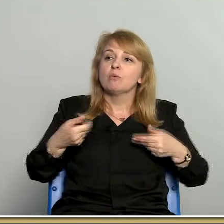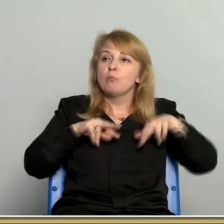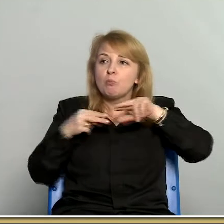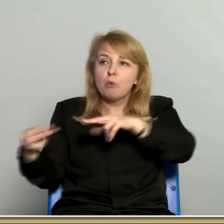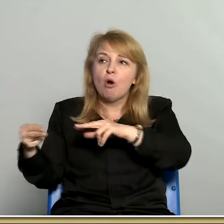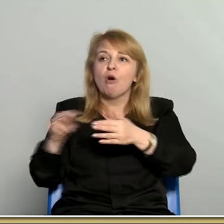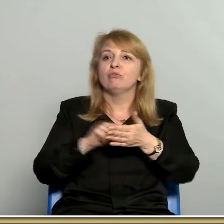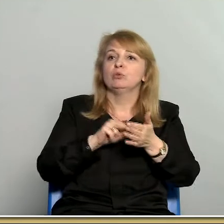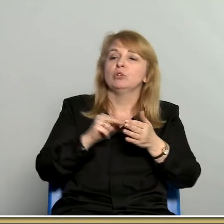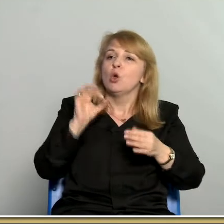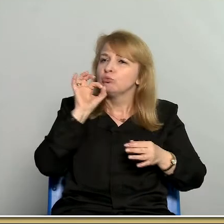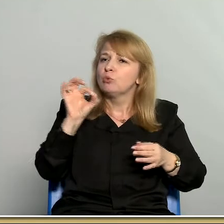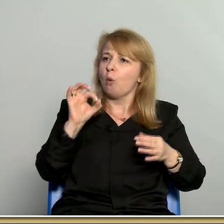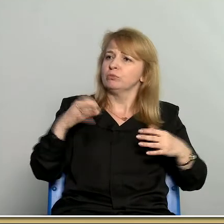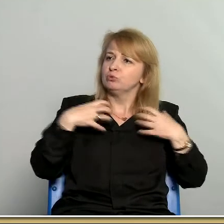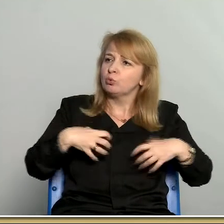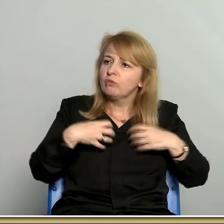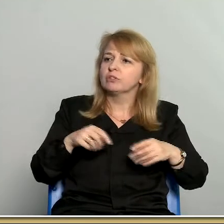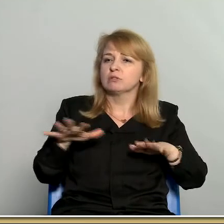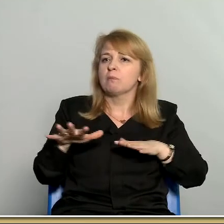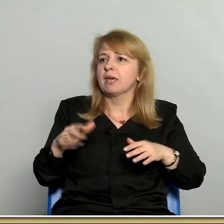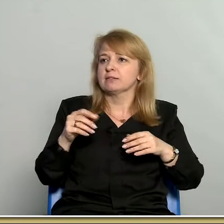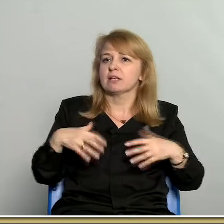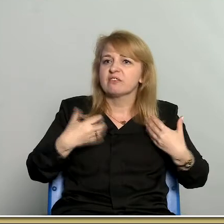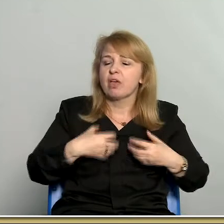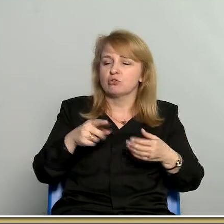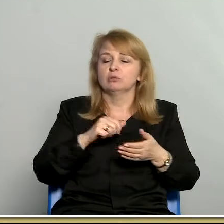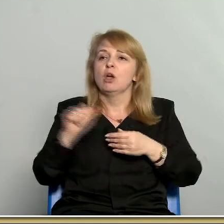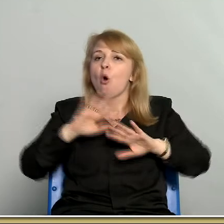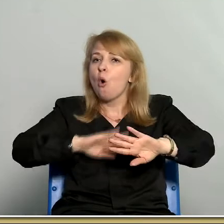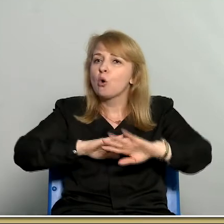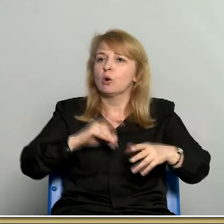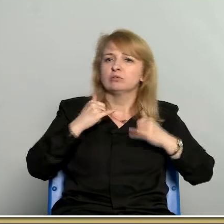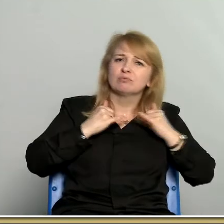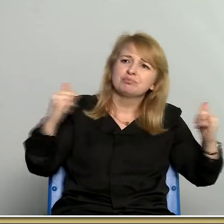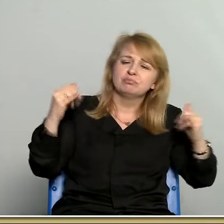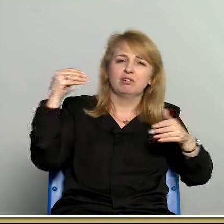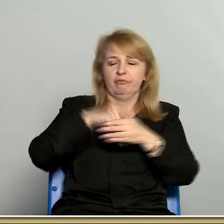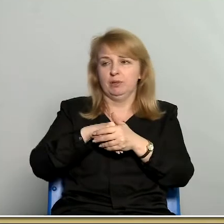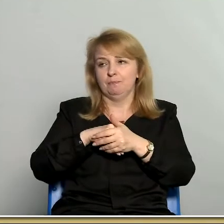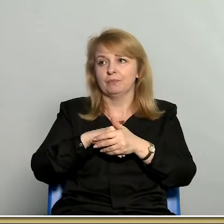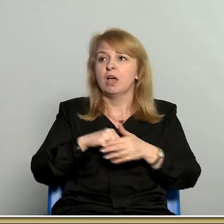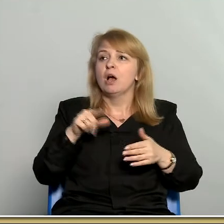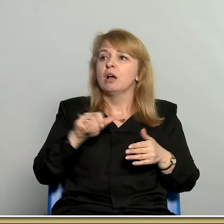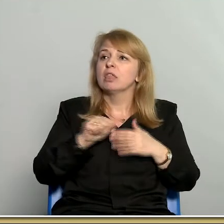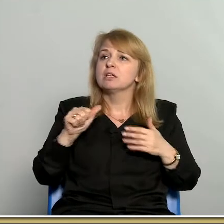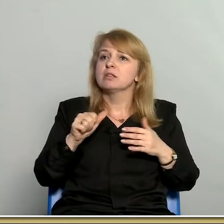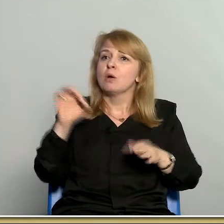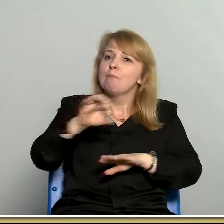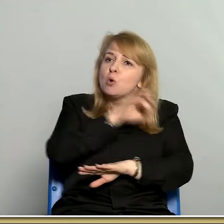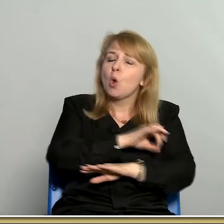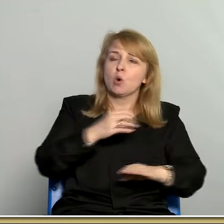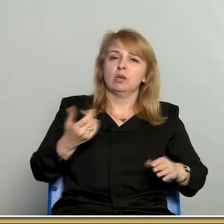właściwego stanu siedlisk. Ochrona in situ i ex situ i kwestie dotyczące projektów